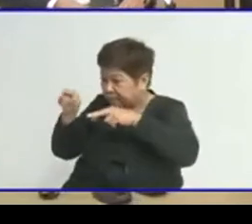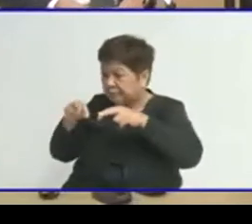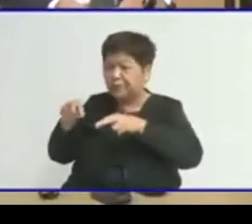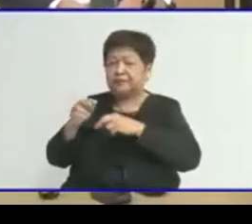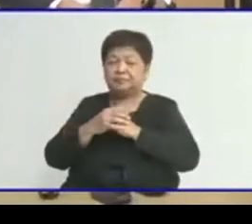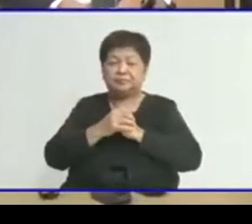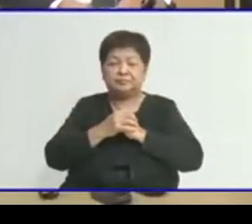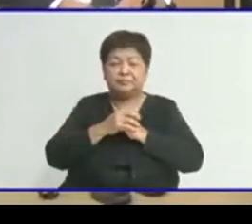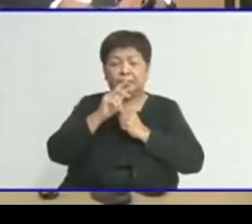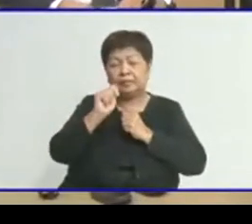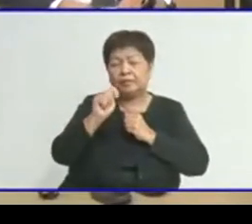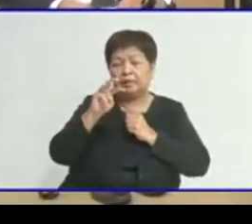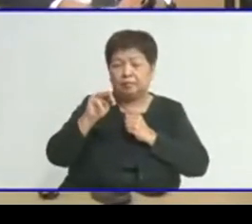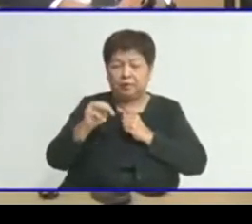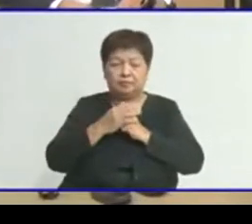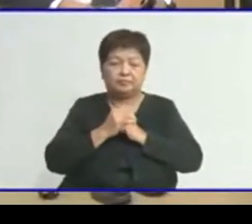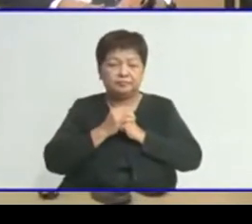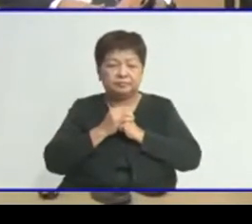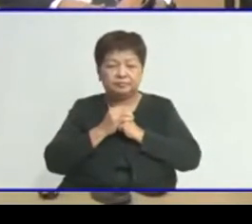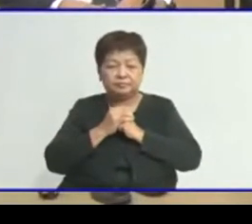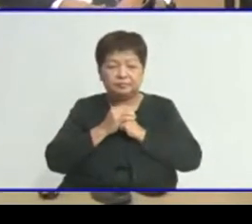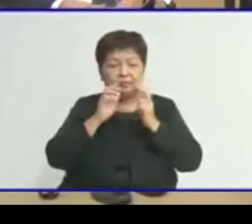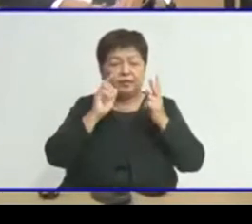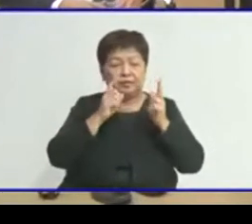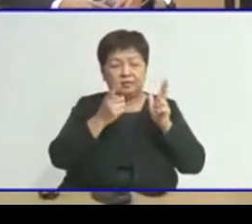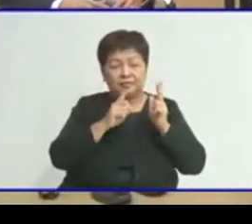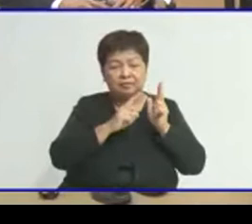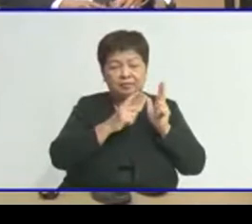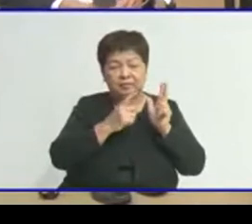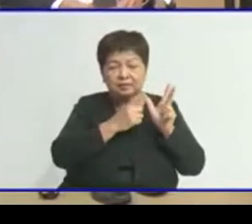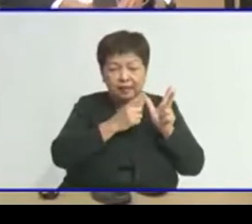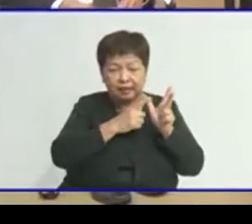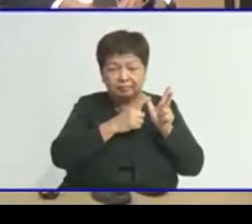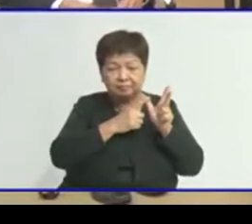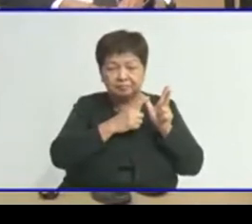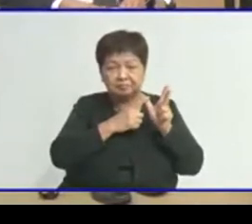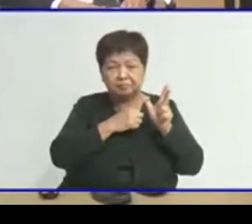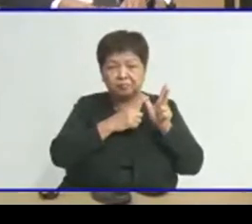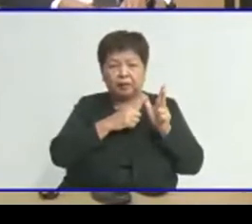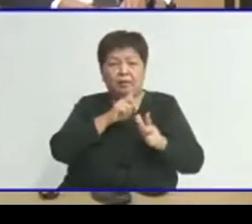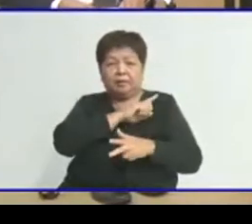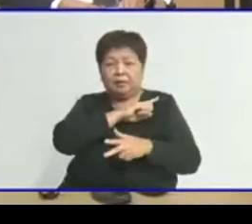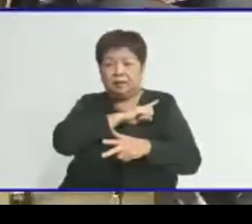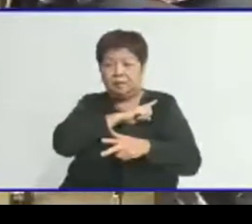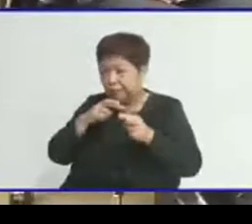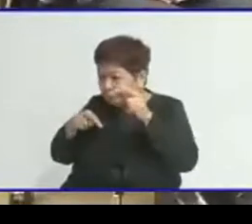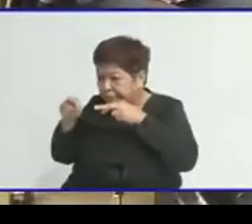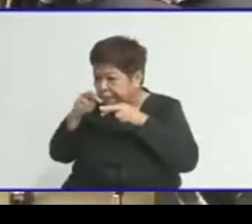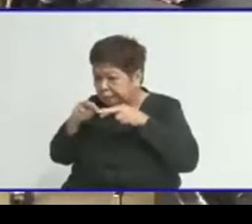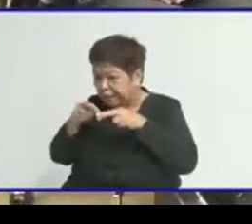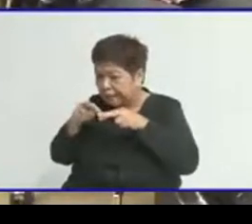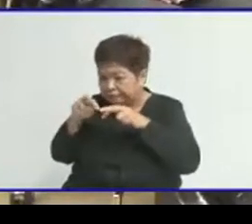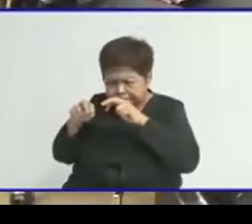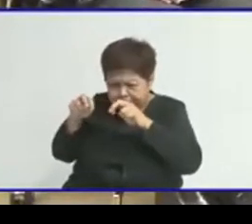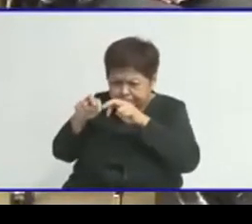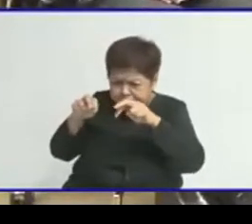คะ คุณเติร์ดพาโนลิสเต็มพิทักษ์เจ้าหน้าที่เต็มพิทักษ์แอสโซซิเอทเรฟูจิสเตตัส สำนักงานภาคหลวงใหญ่ผู้ลี้ภัยแห่งสหประช